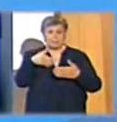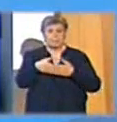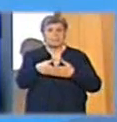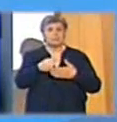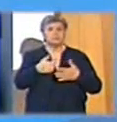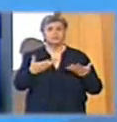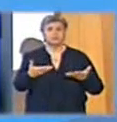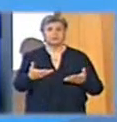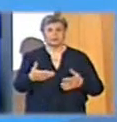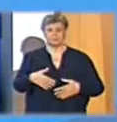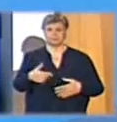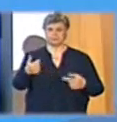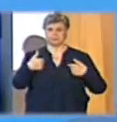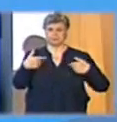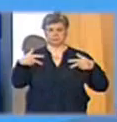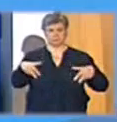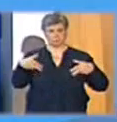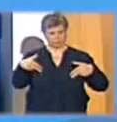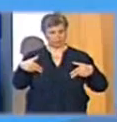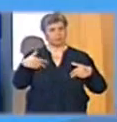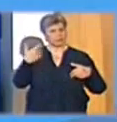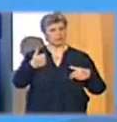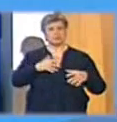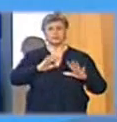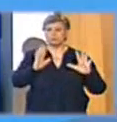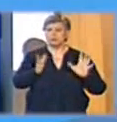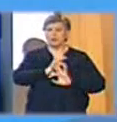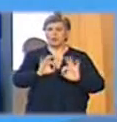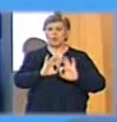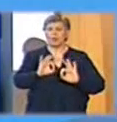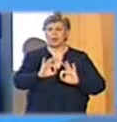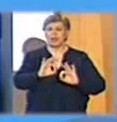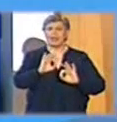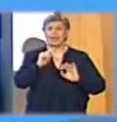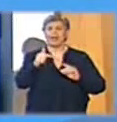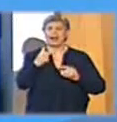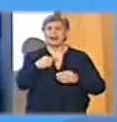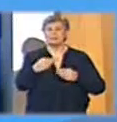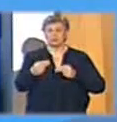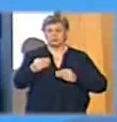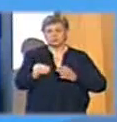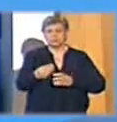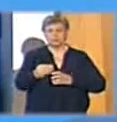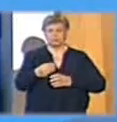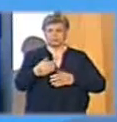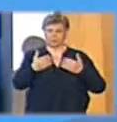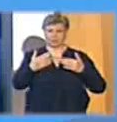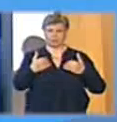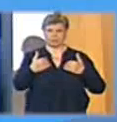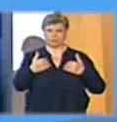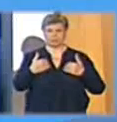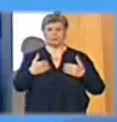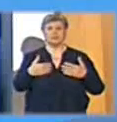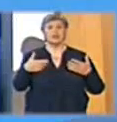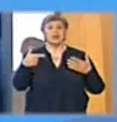απαιτείται. Και γι' αυτό δεν είναι αγκάθι. Θεωρητικά θα μπορούσε από πλευράς μας να κλείσει και σήμερα, ώστε στην συζήτηση